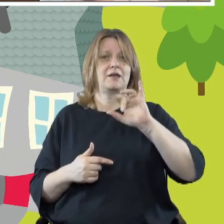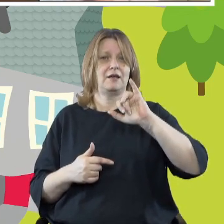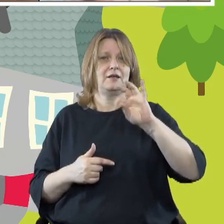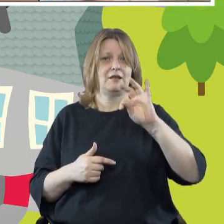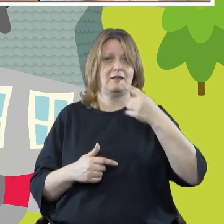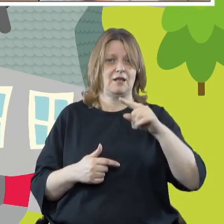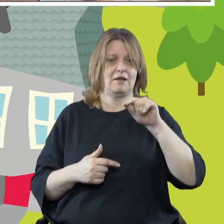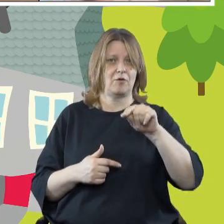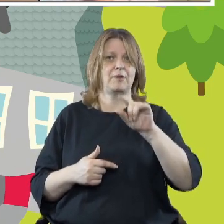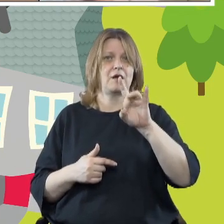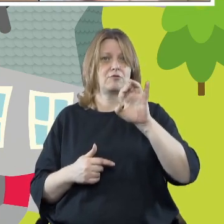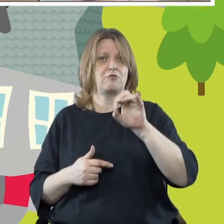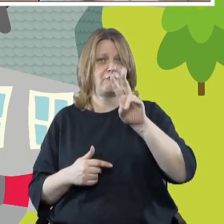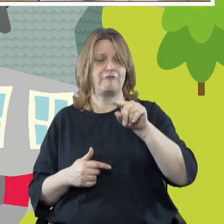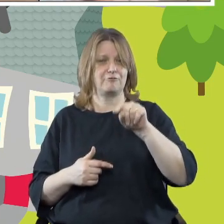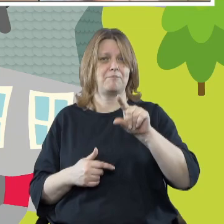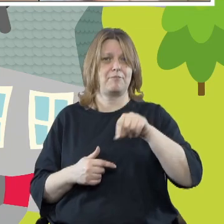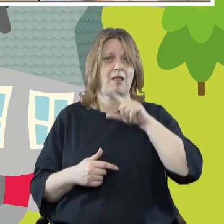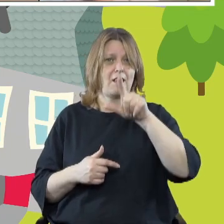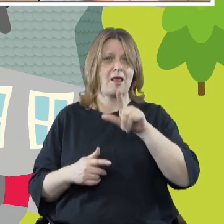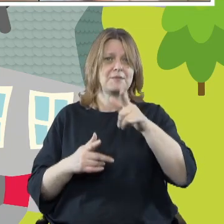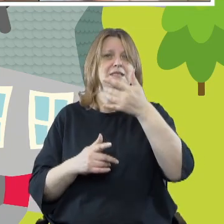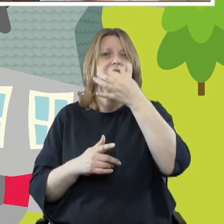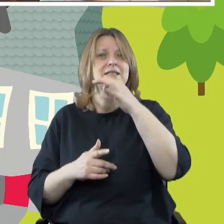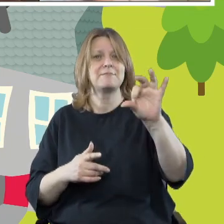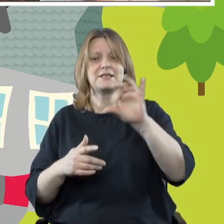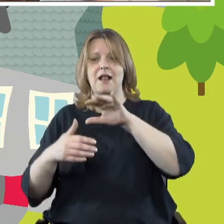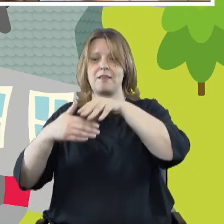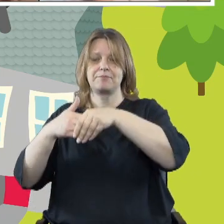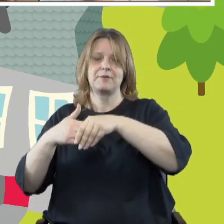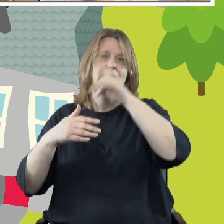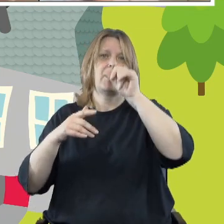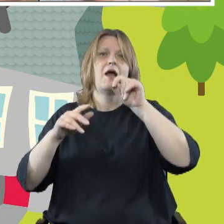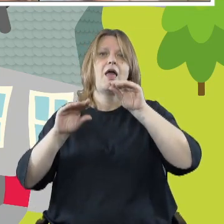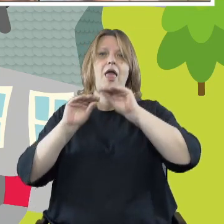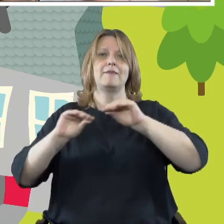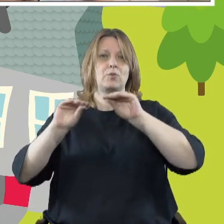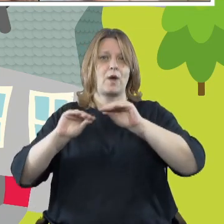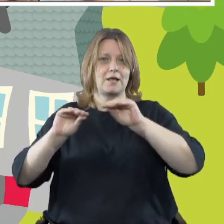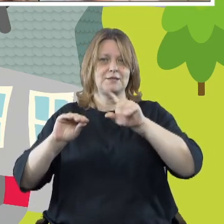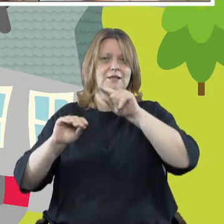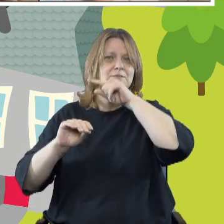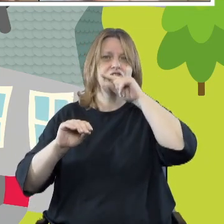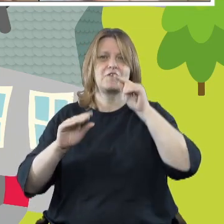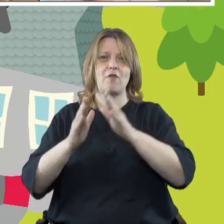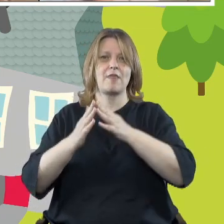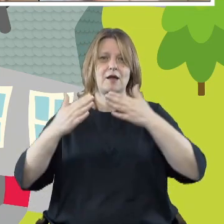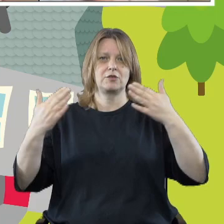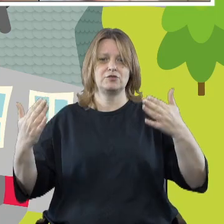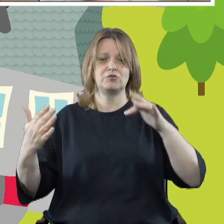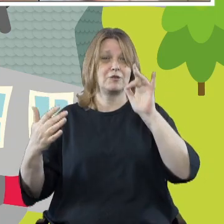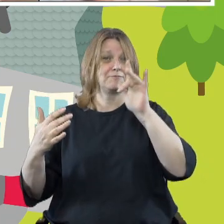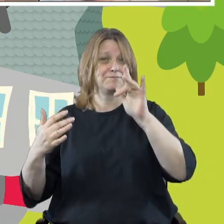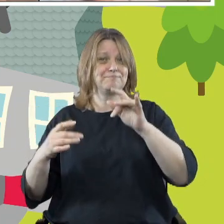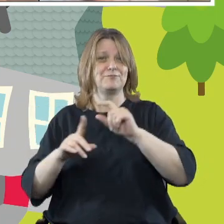www.gitd.gov.pl i tam jest taka specjalna zakładka edukacja, gdzie jest taka na czerwono otwarta książka i tam jest bardzo dużo różnych